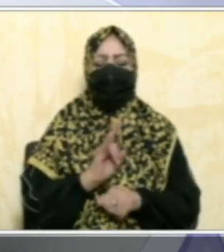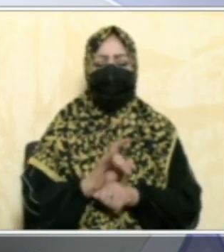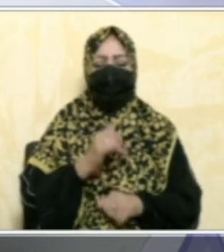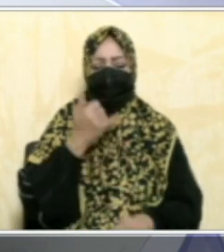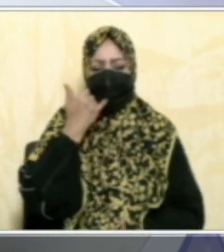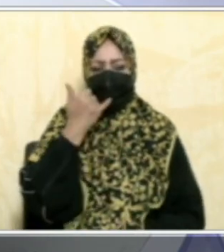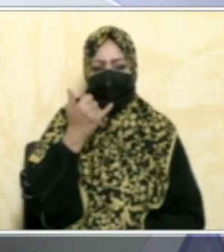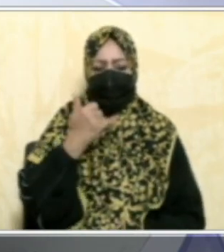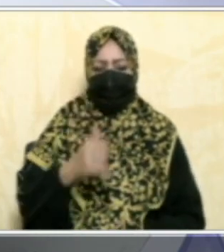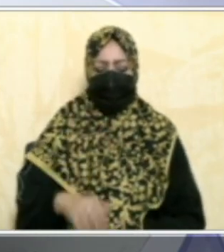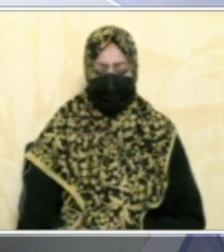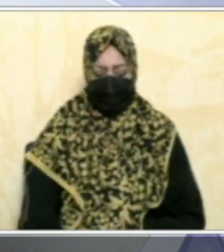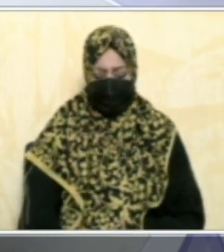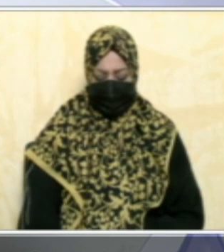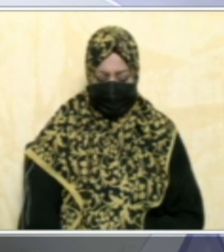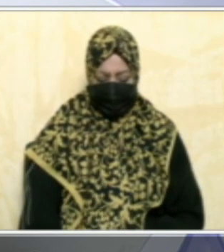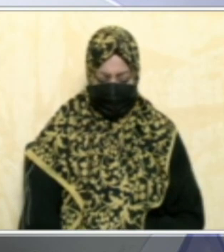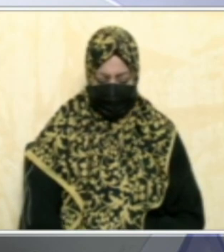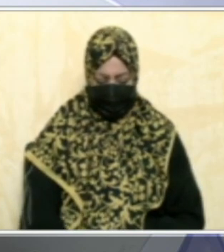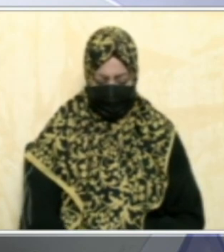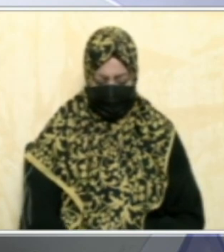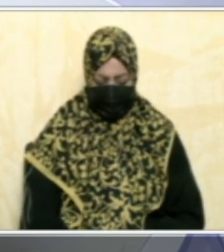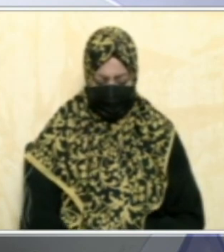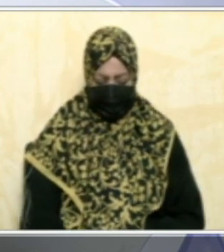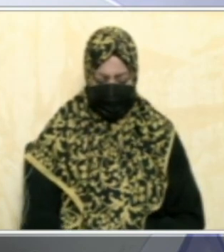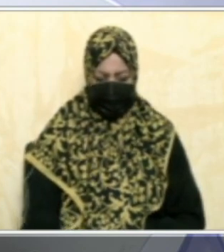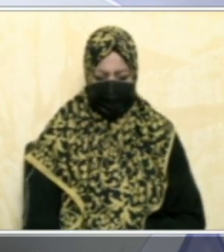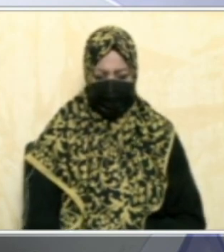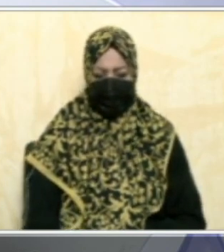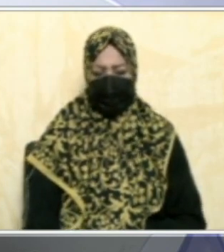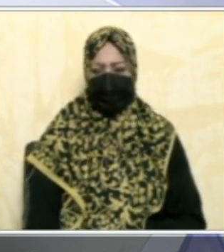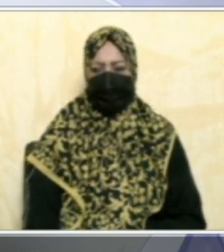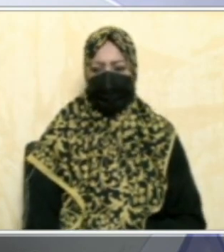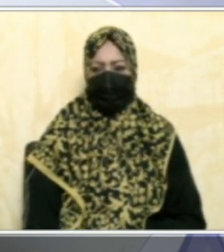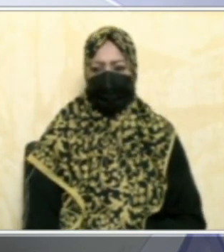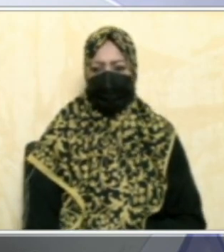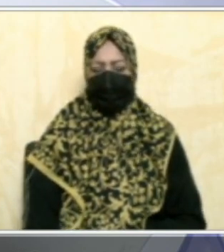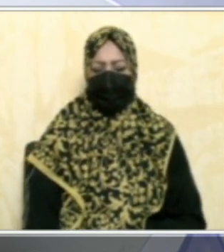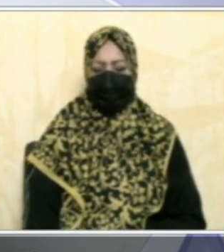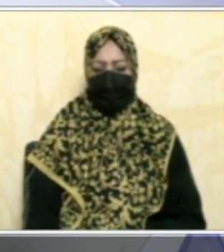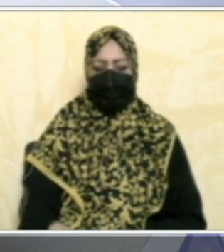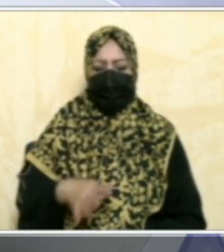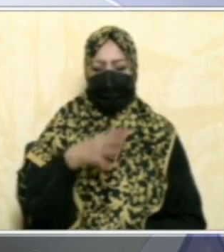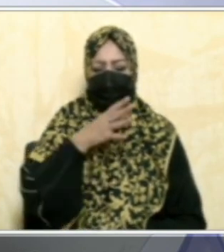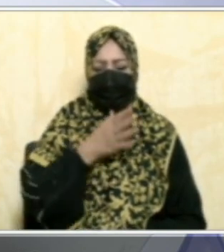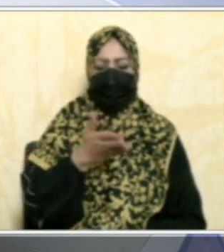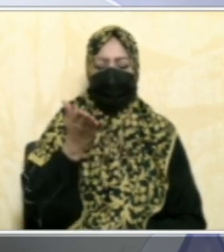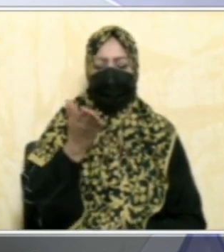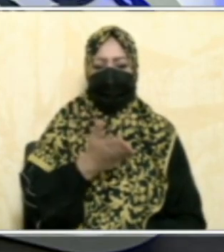اخ منصور الشيخ نور عبد الرحمن. اهلين يا اخ منصور، اسمعنا من سماعه الهاتف تفضل.